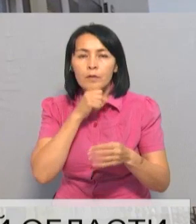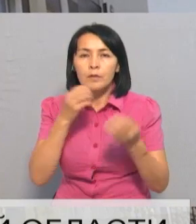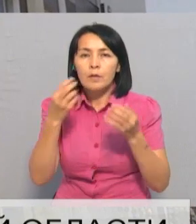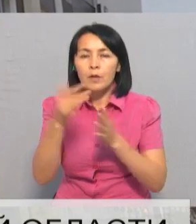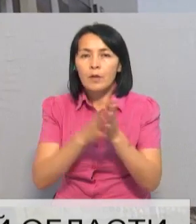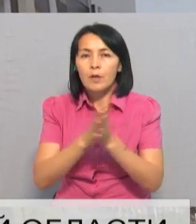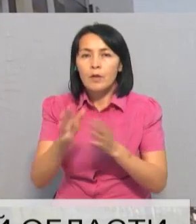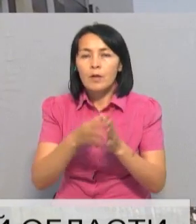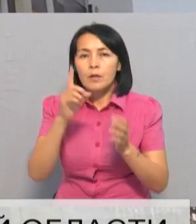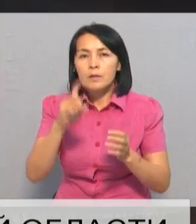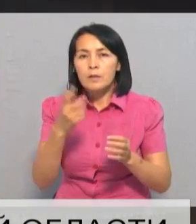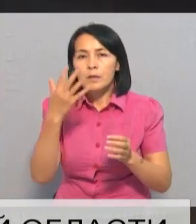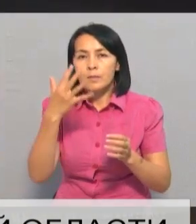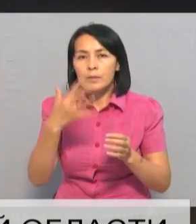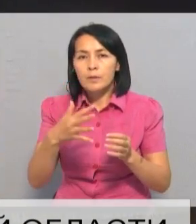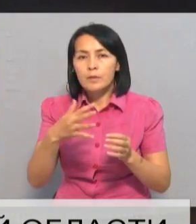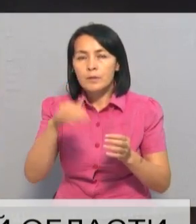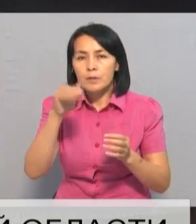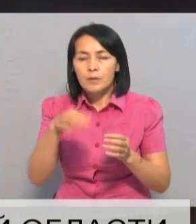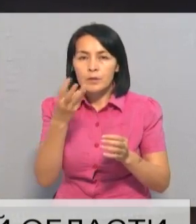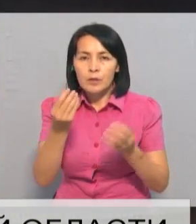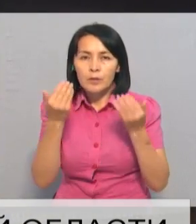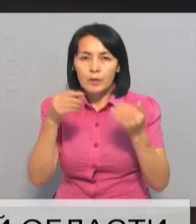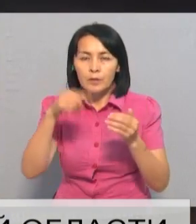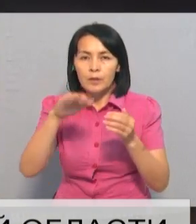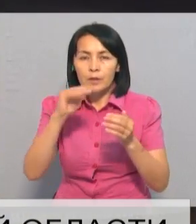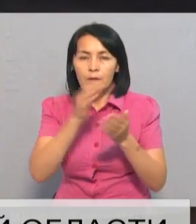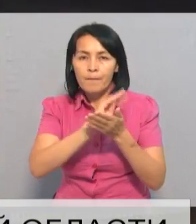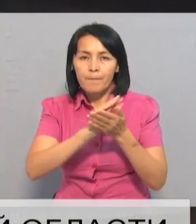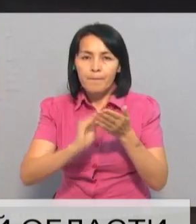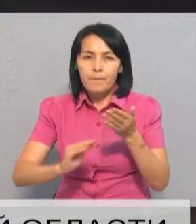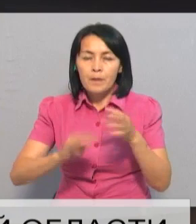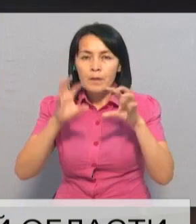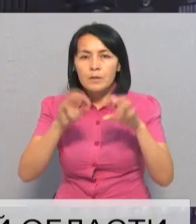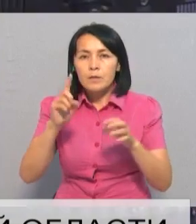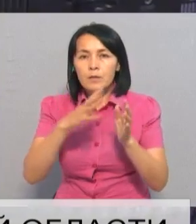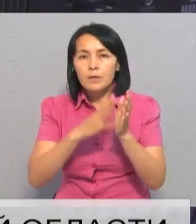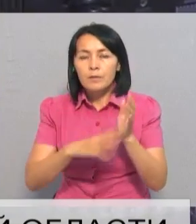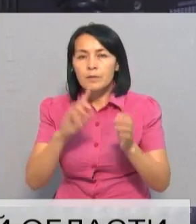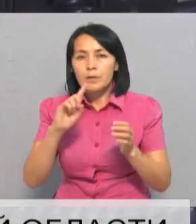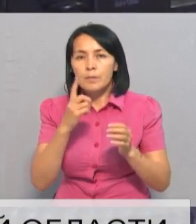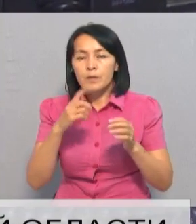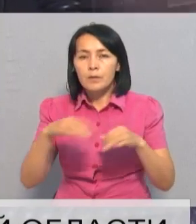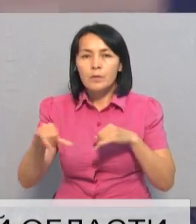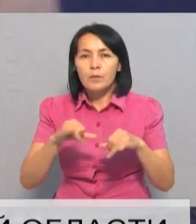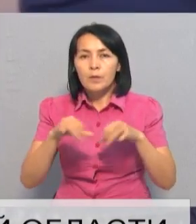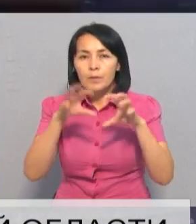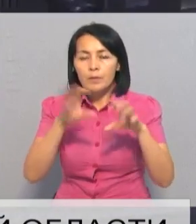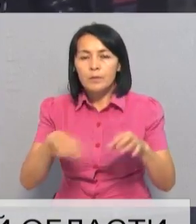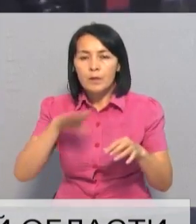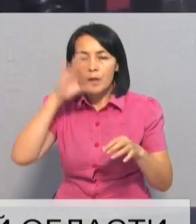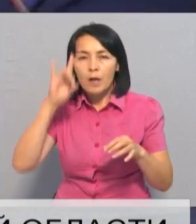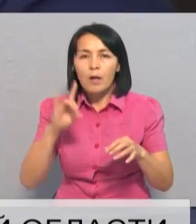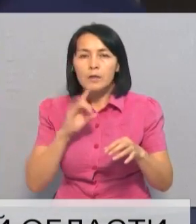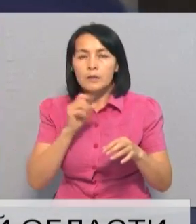Ущерб составил около 150 тысяч тенге. Данные факты зарегистрировали по статье 191 Уголовного кодекса Республики